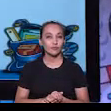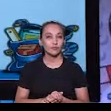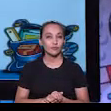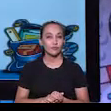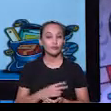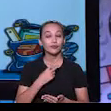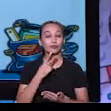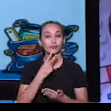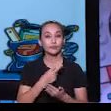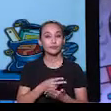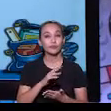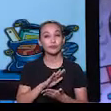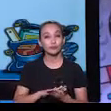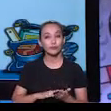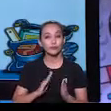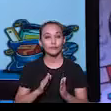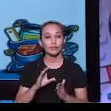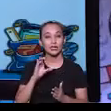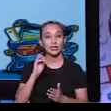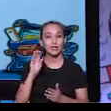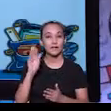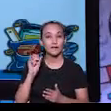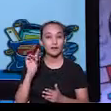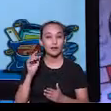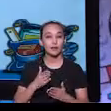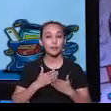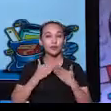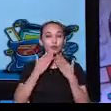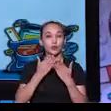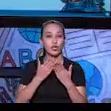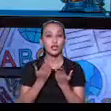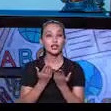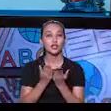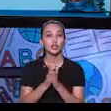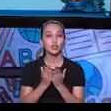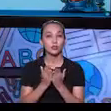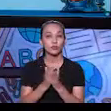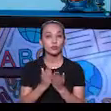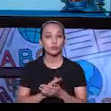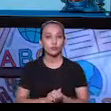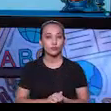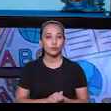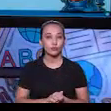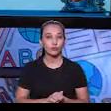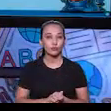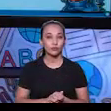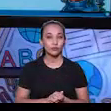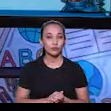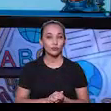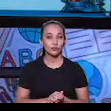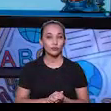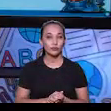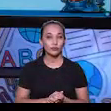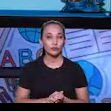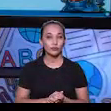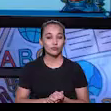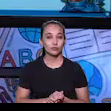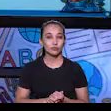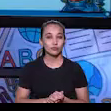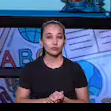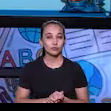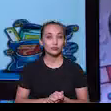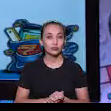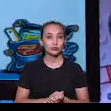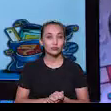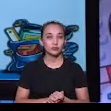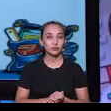Смотрим дальше. Севара прочитала книгу. Севара и прочитал мы изменили